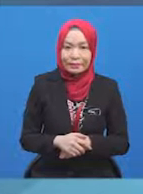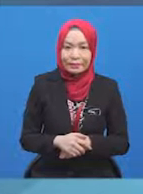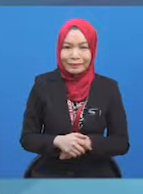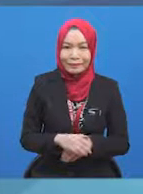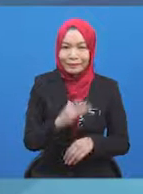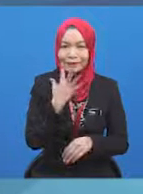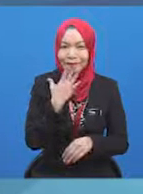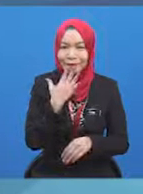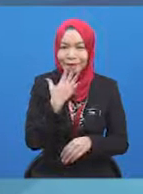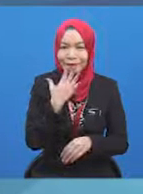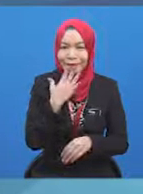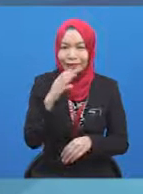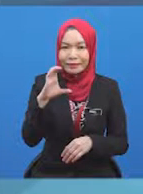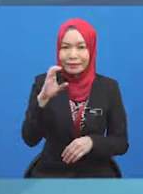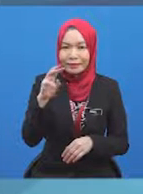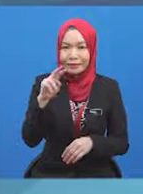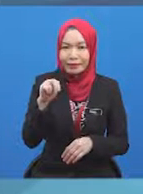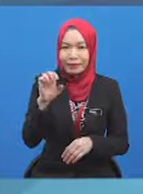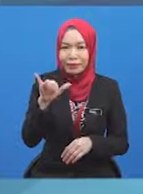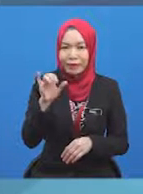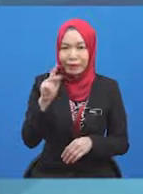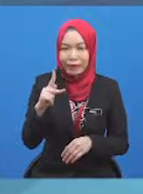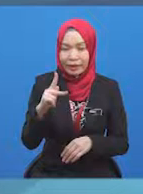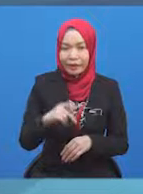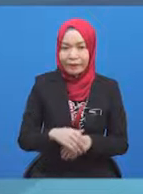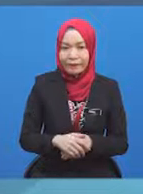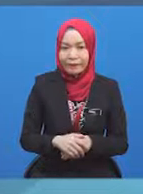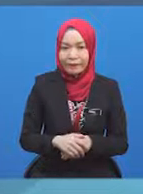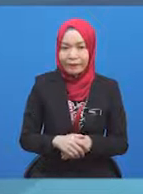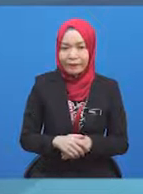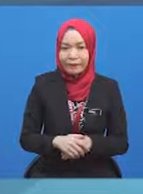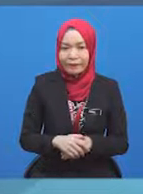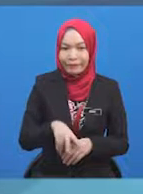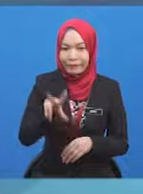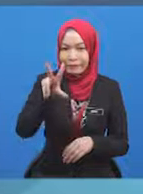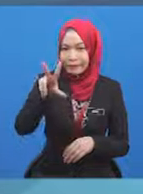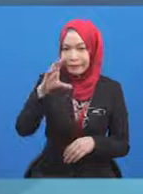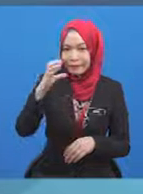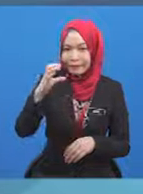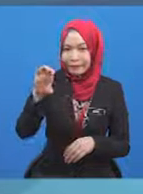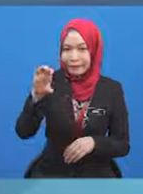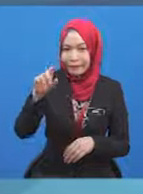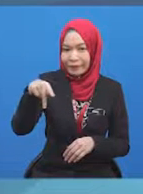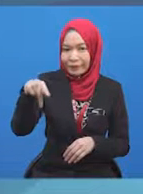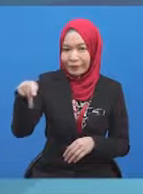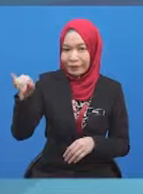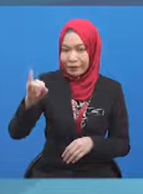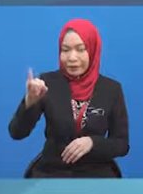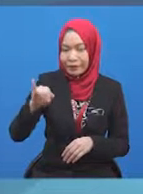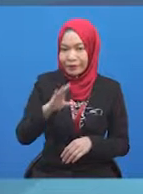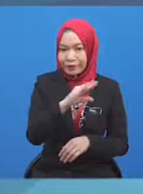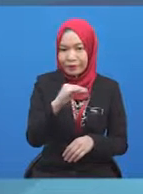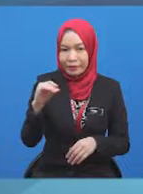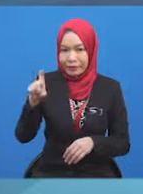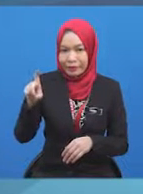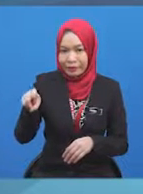Color mode CMYK. Raster effect 300 PPI. Dan